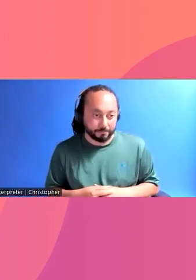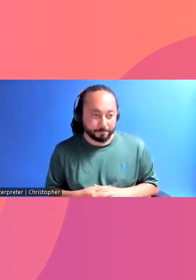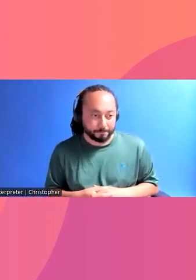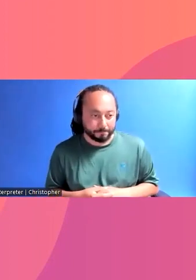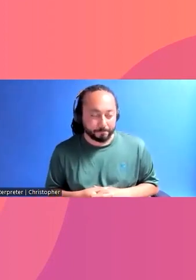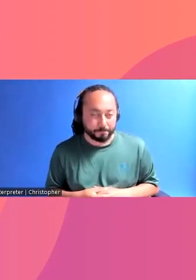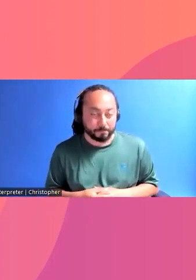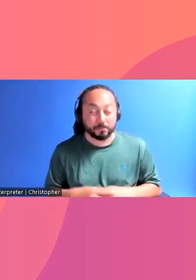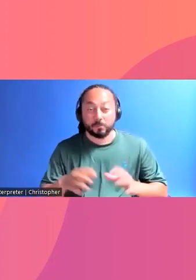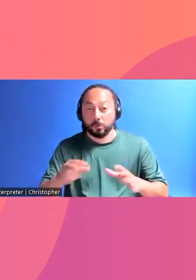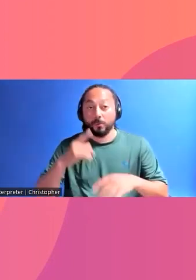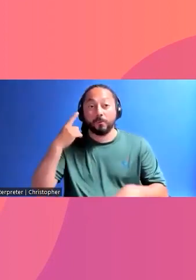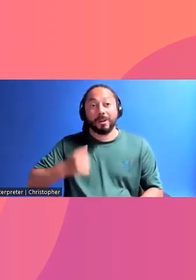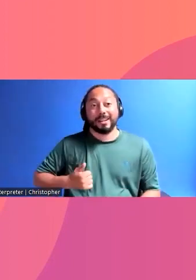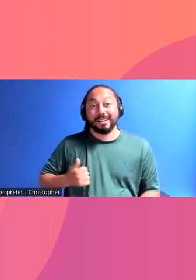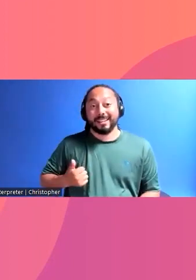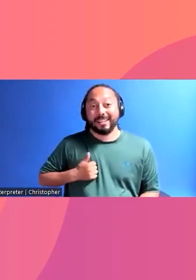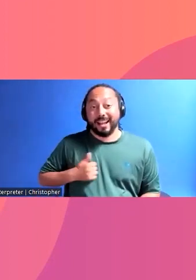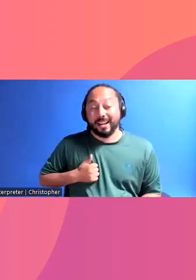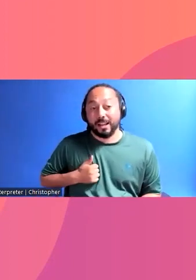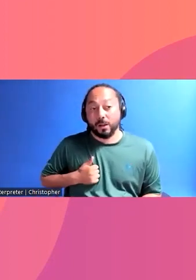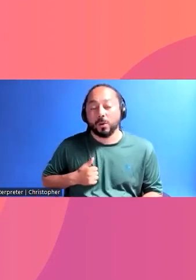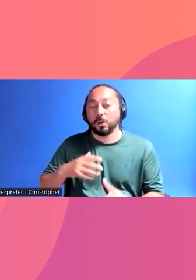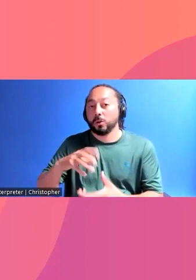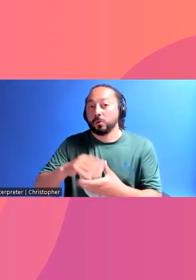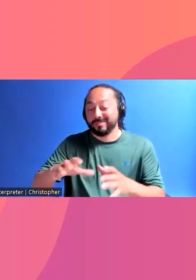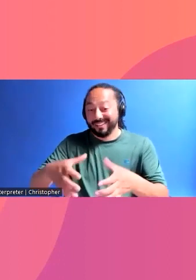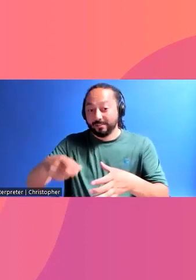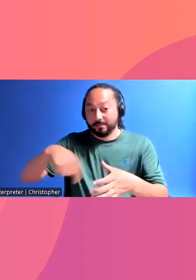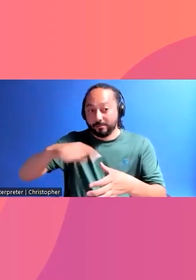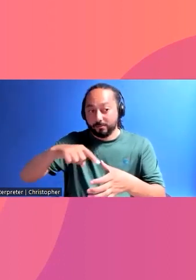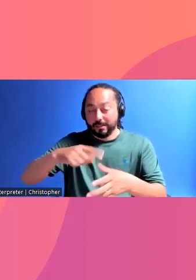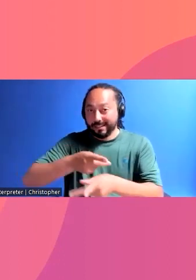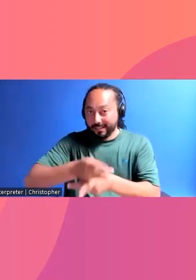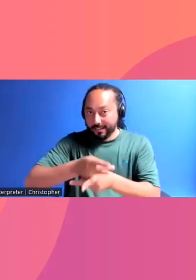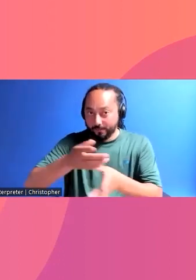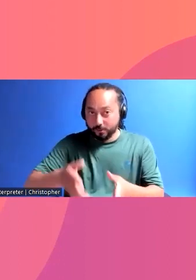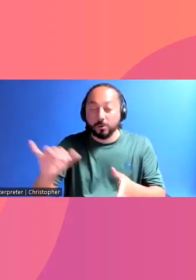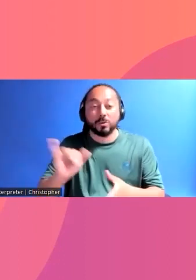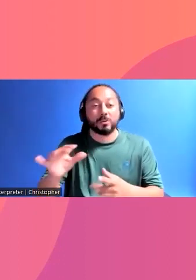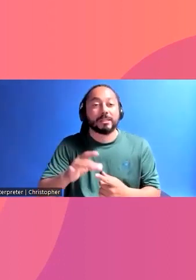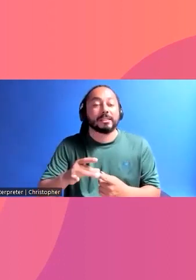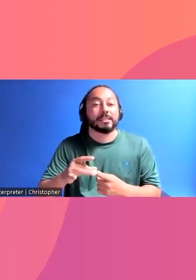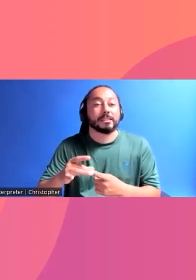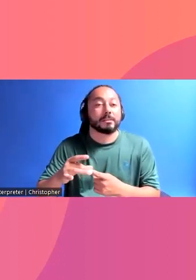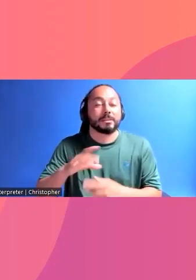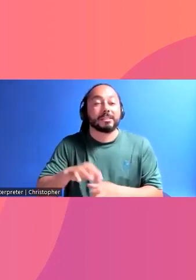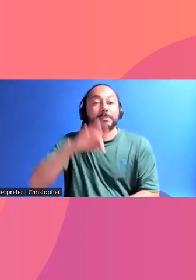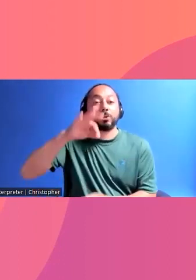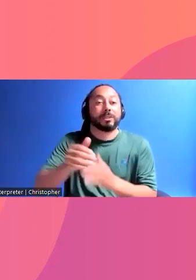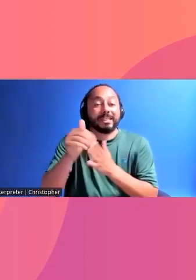ou qui connaît ou vit avec un TC au Canada. On a également